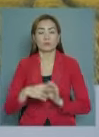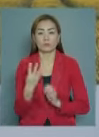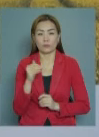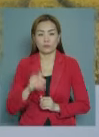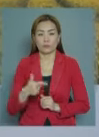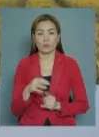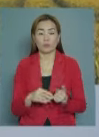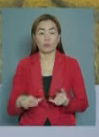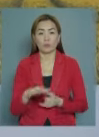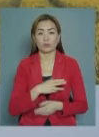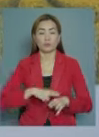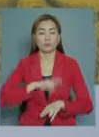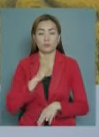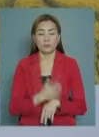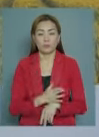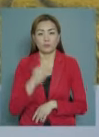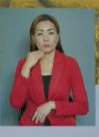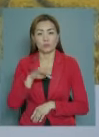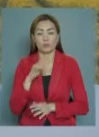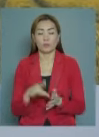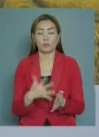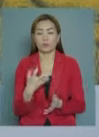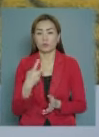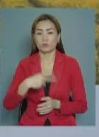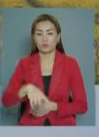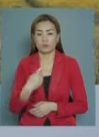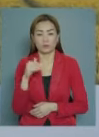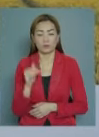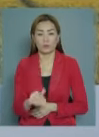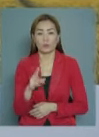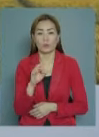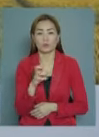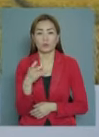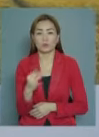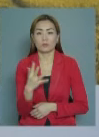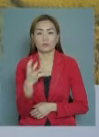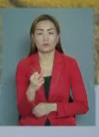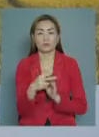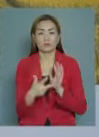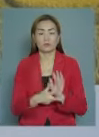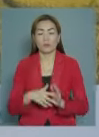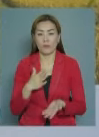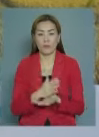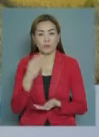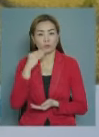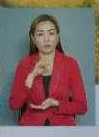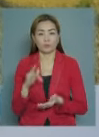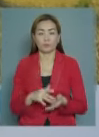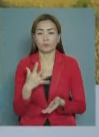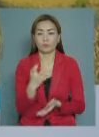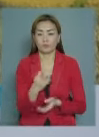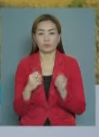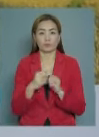мың гектардан астам жер қайтарылды. Түркістан облысында 521 мың, Қостанай аймағында 518, Ақтөбе облысында